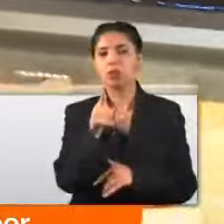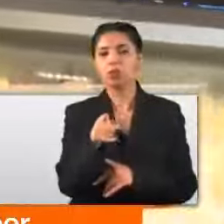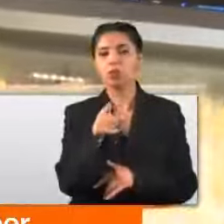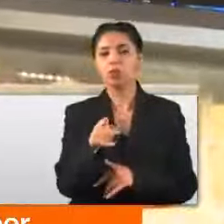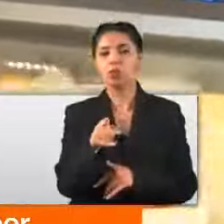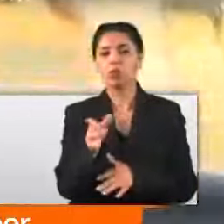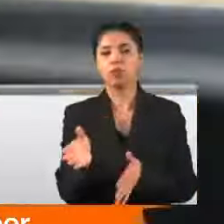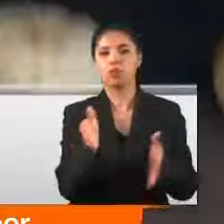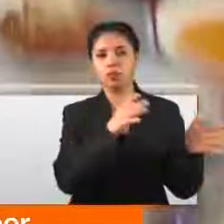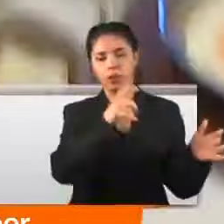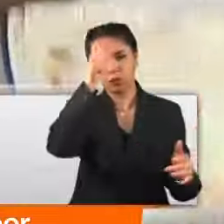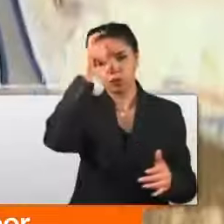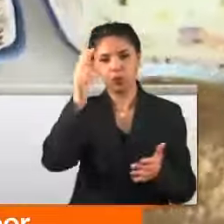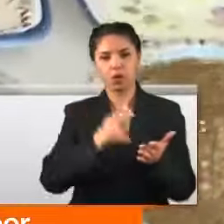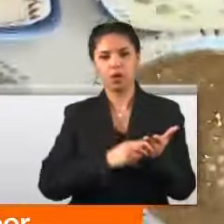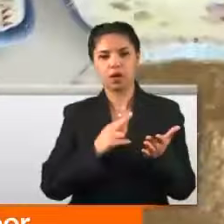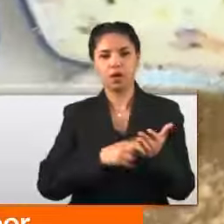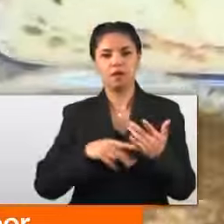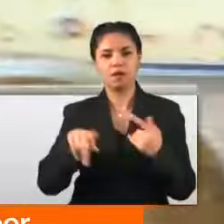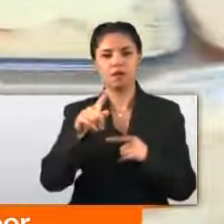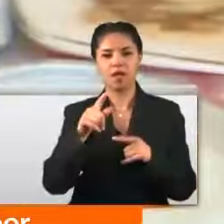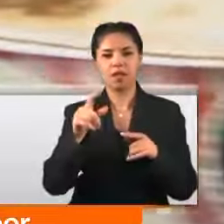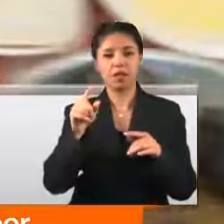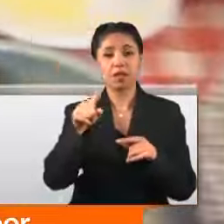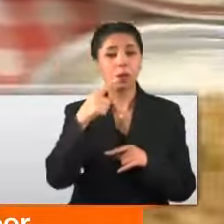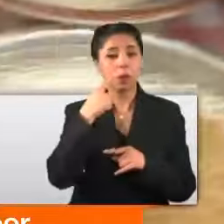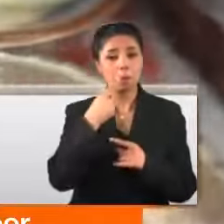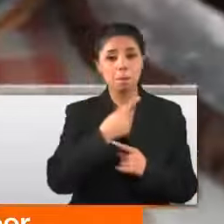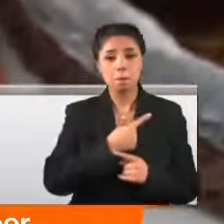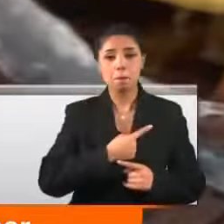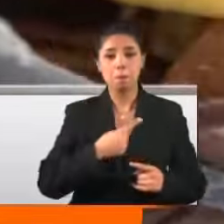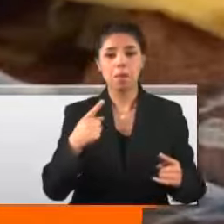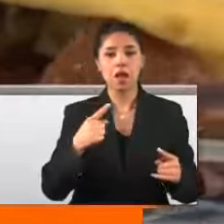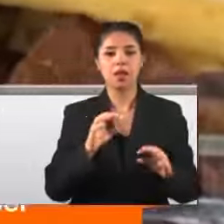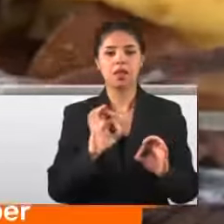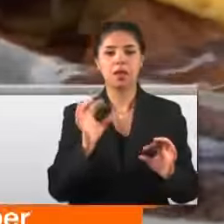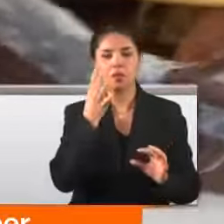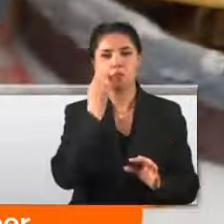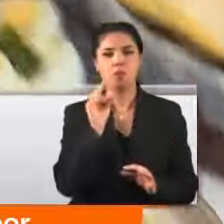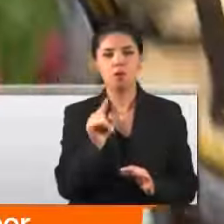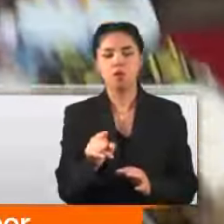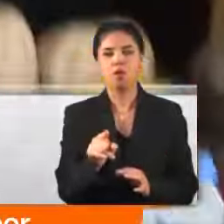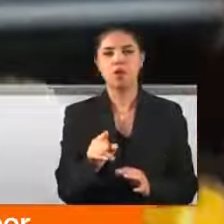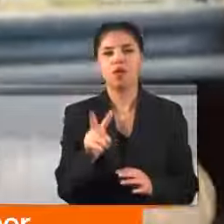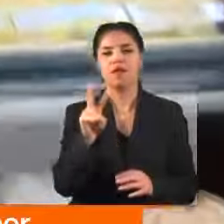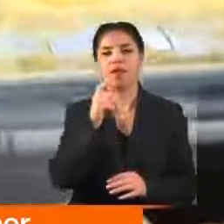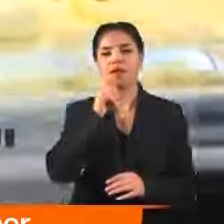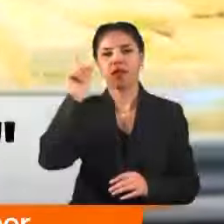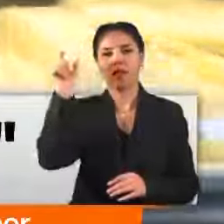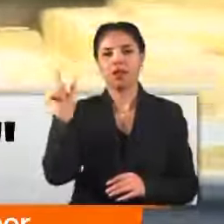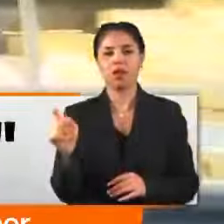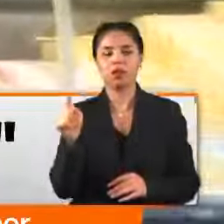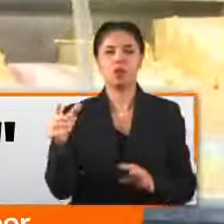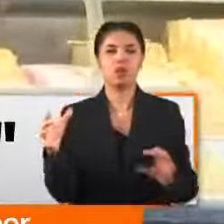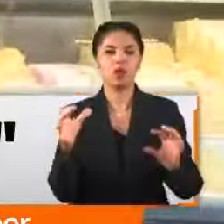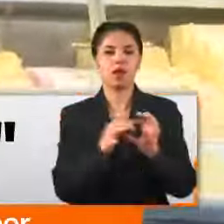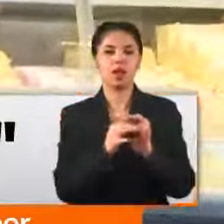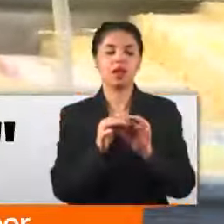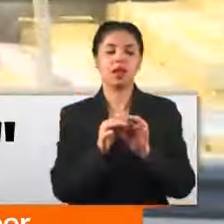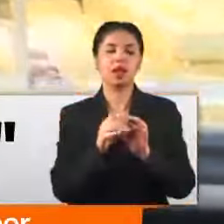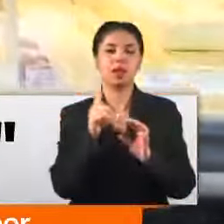sıra Türk kahvaltısının ortama girişi de işte tam olarak bu oluyor. Ancak Vedat Milor tam da bununla ilgili bir